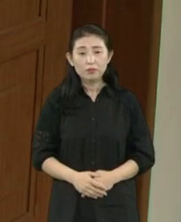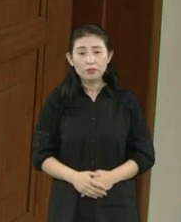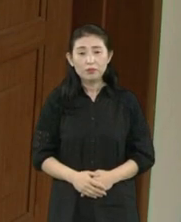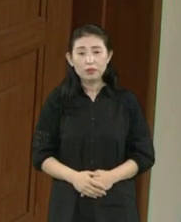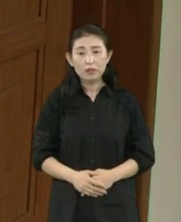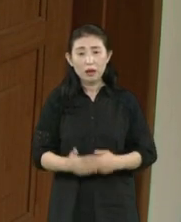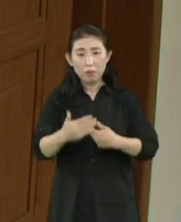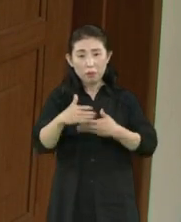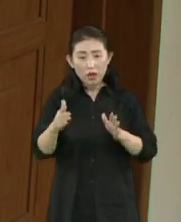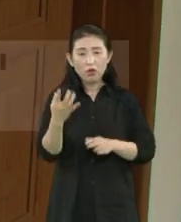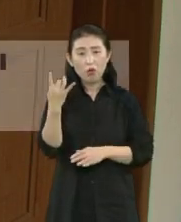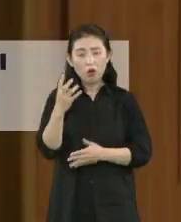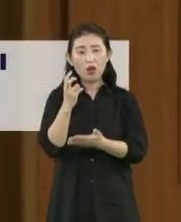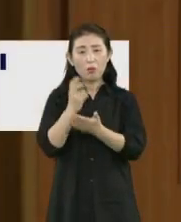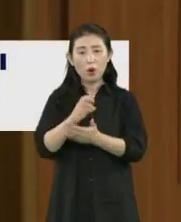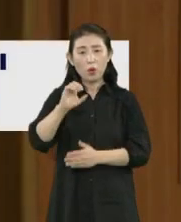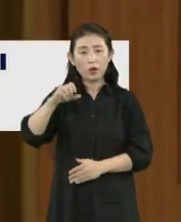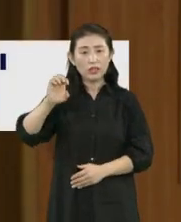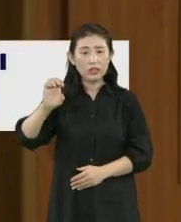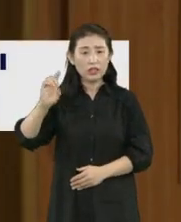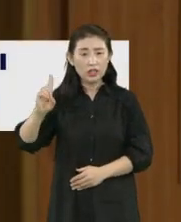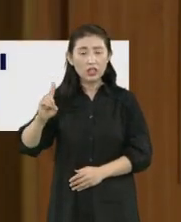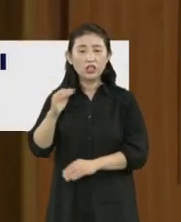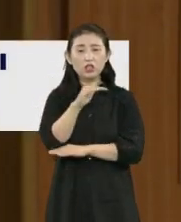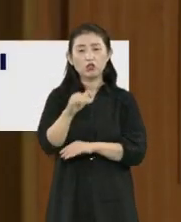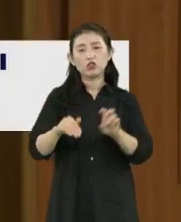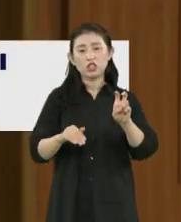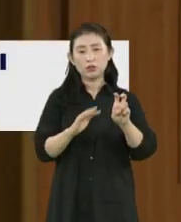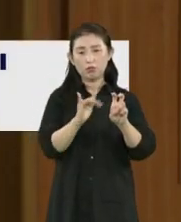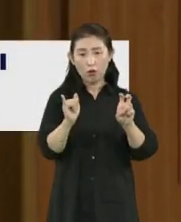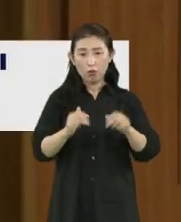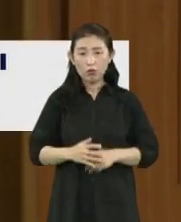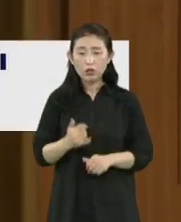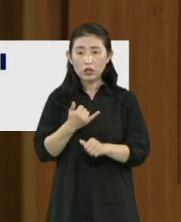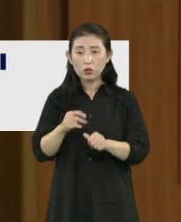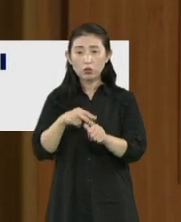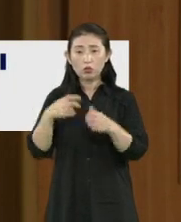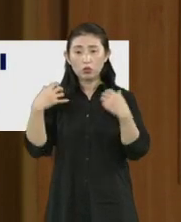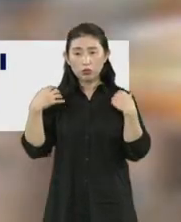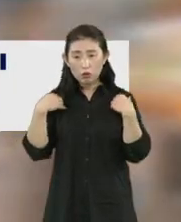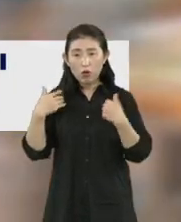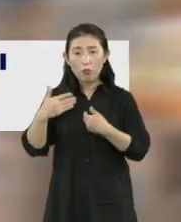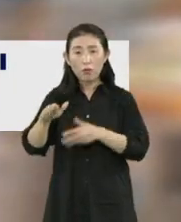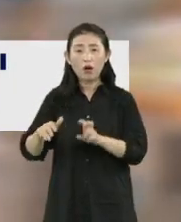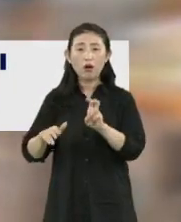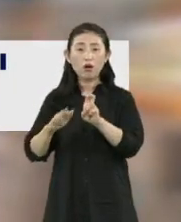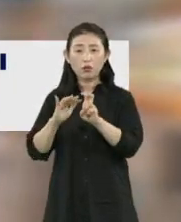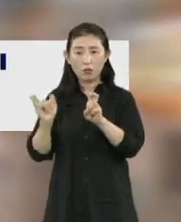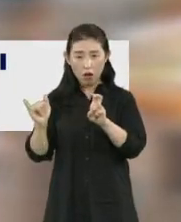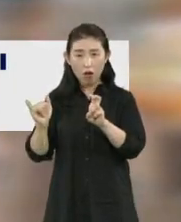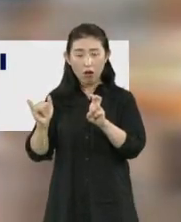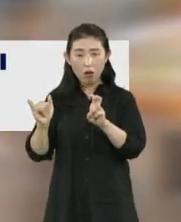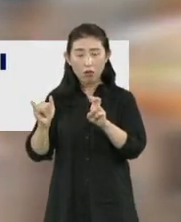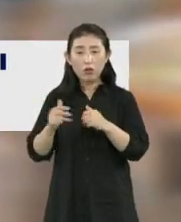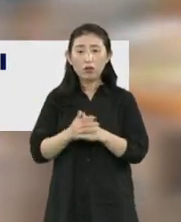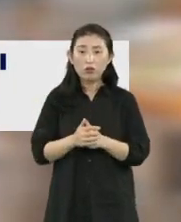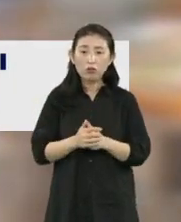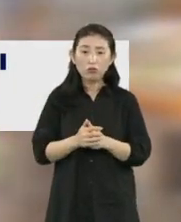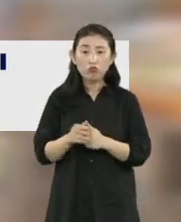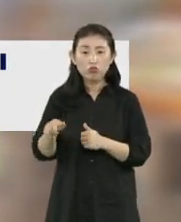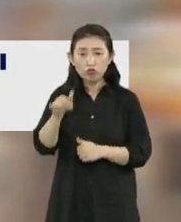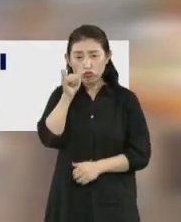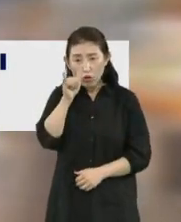교육단체들은 학급당 20명인 OECD 기준과 세종교육청의 학급당 20명 배정 계획에도 미치지 못하는